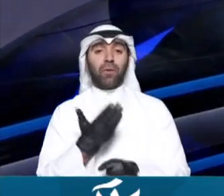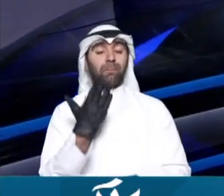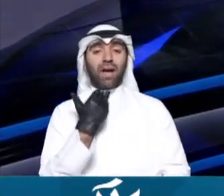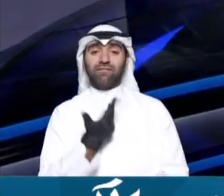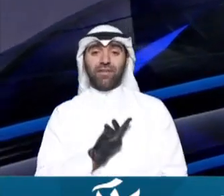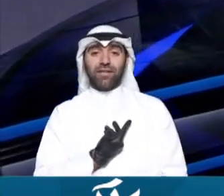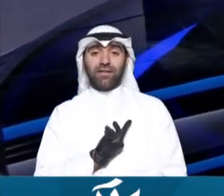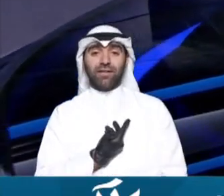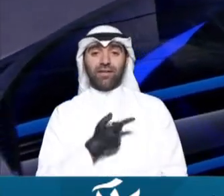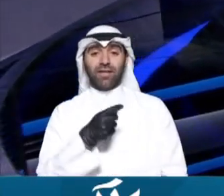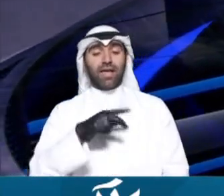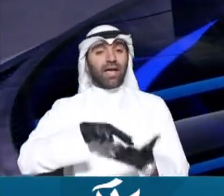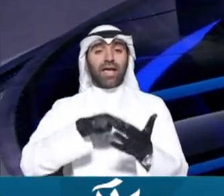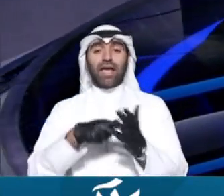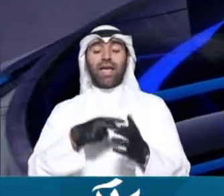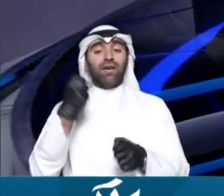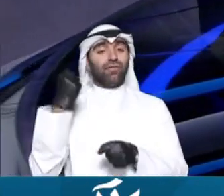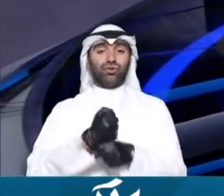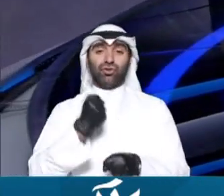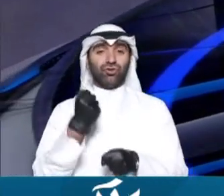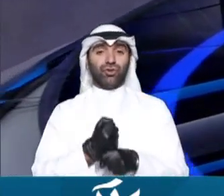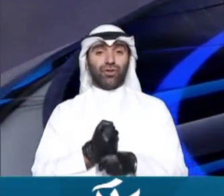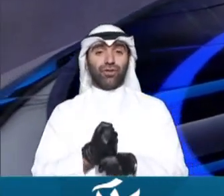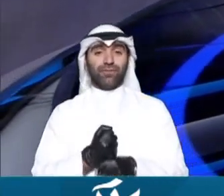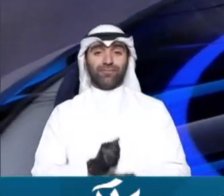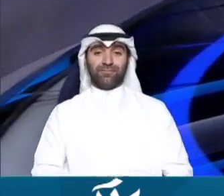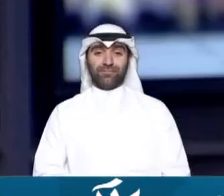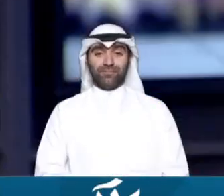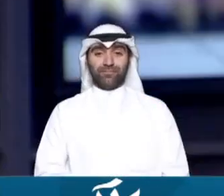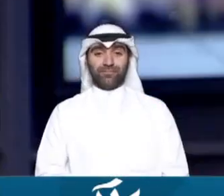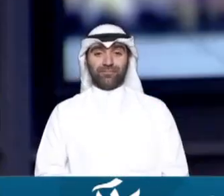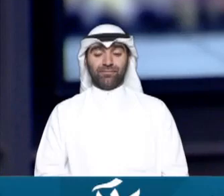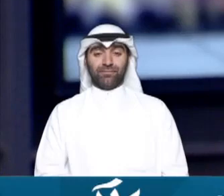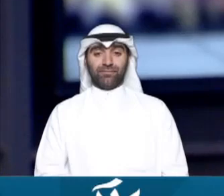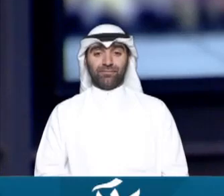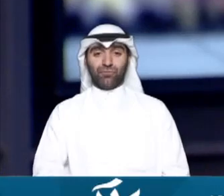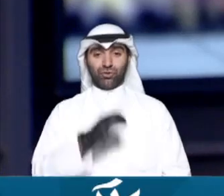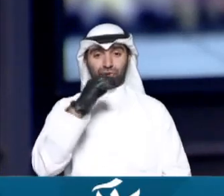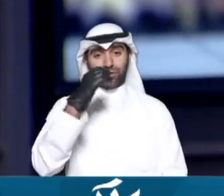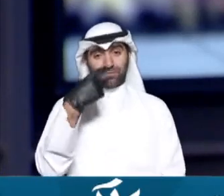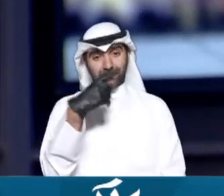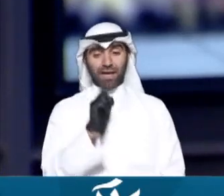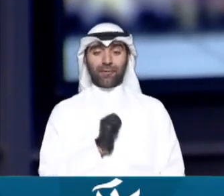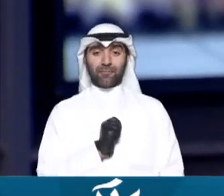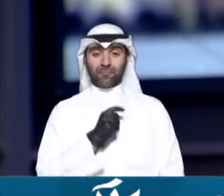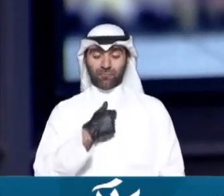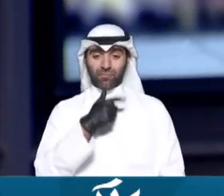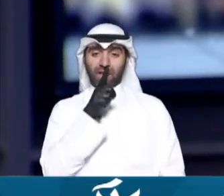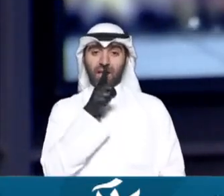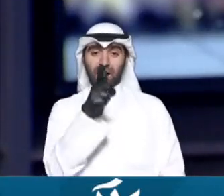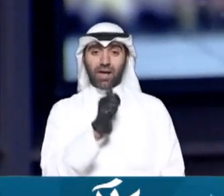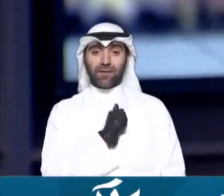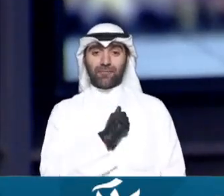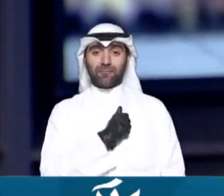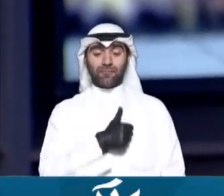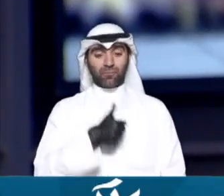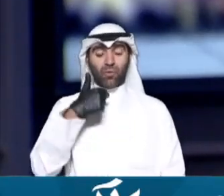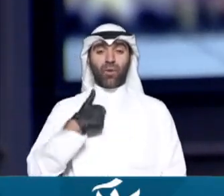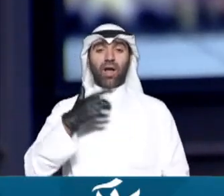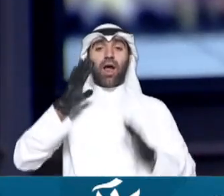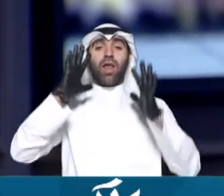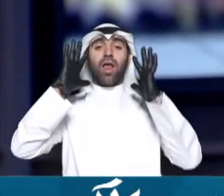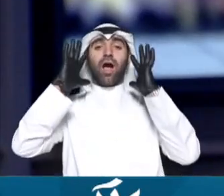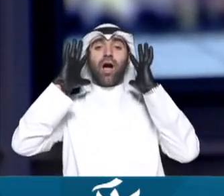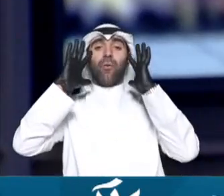أذن الله أقيم. نعم. وبعدين أقول صلوا في رحالكم، صلوا في بيوتكم، واجمع العيلة